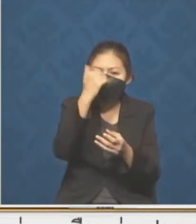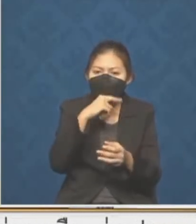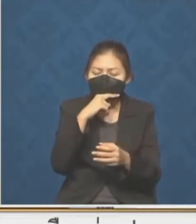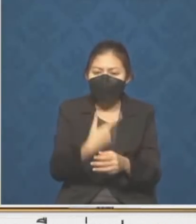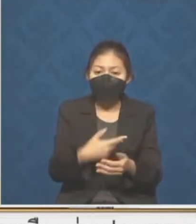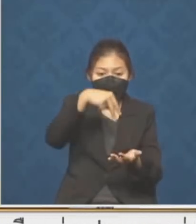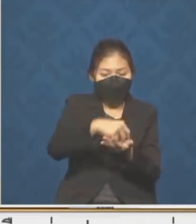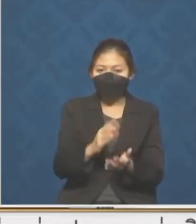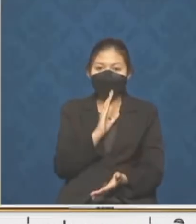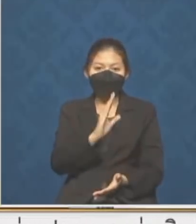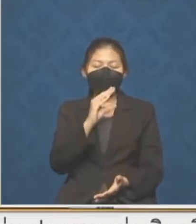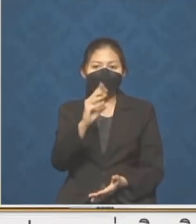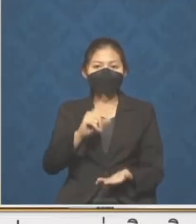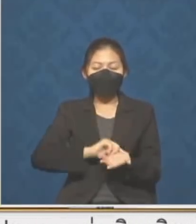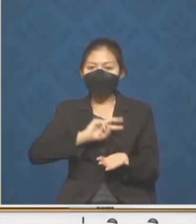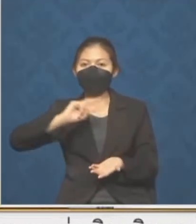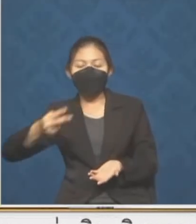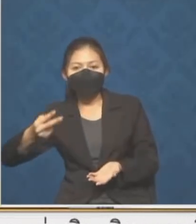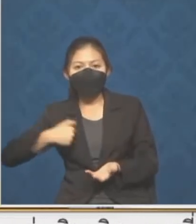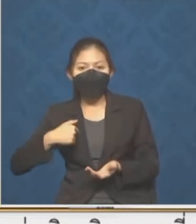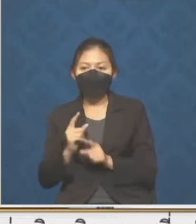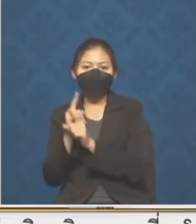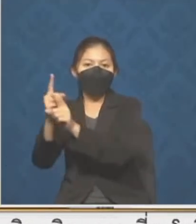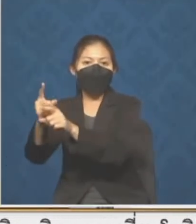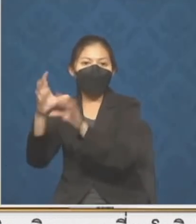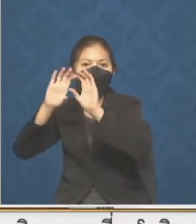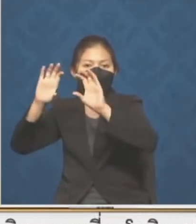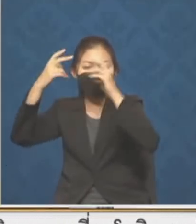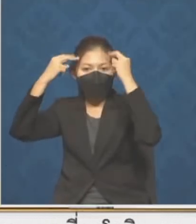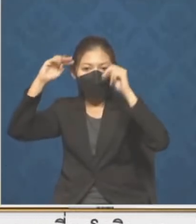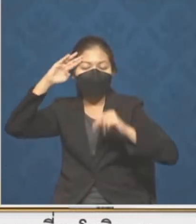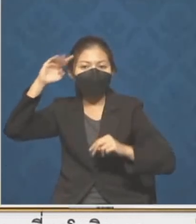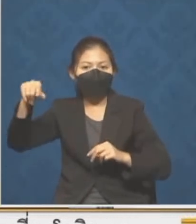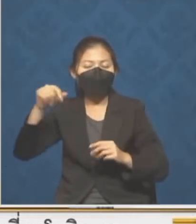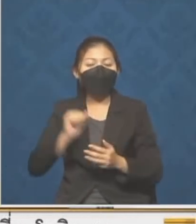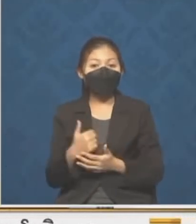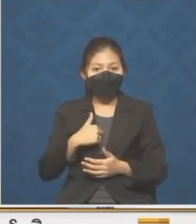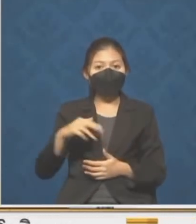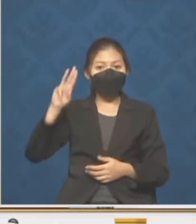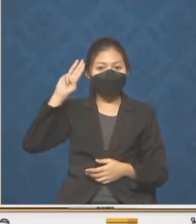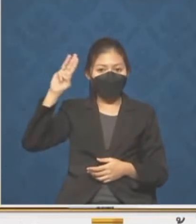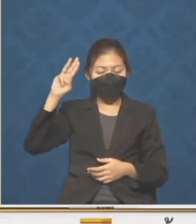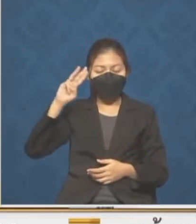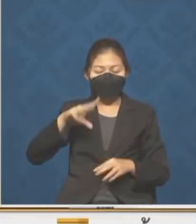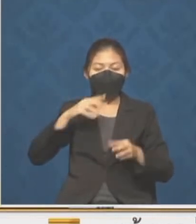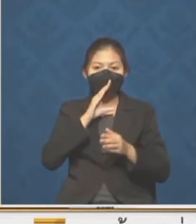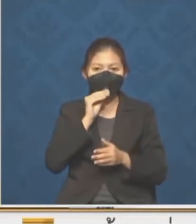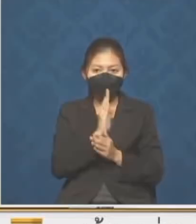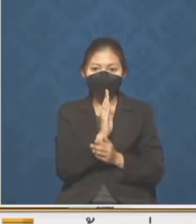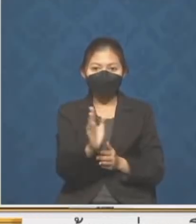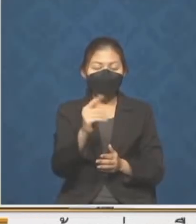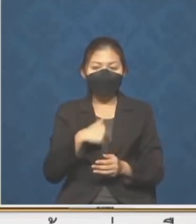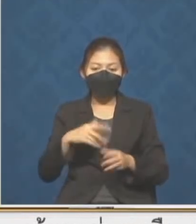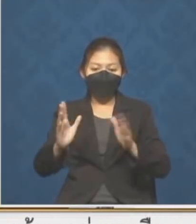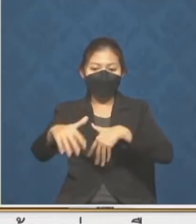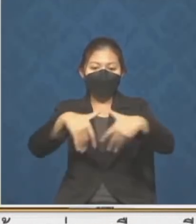ดยืนผมบอกเลยนะครับสัญญาที่ผมให้ไว้กับประชาชนผมไม่สามารถทรยศได้